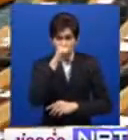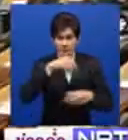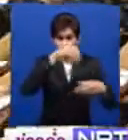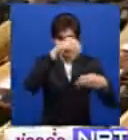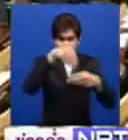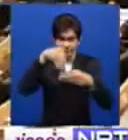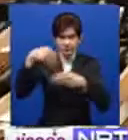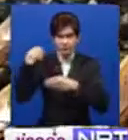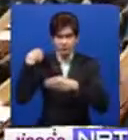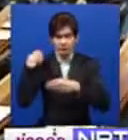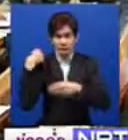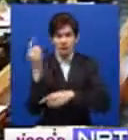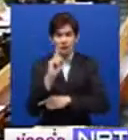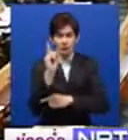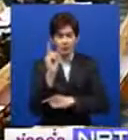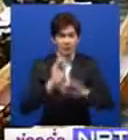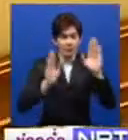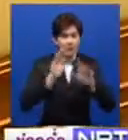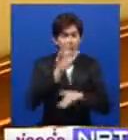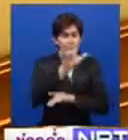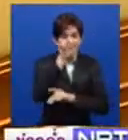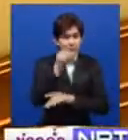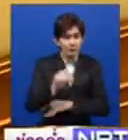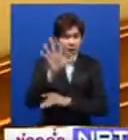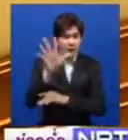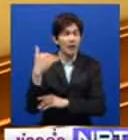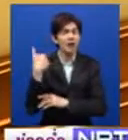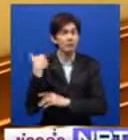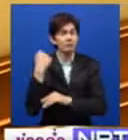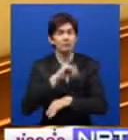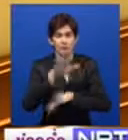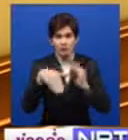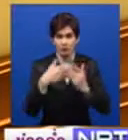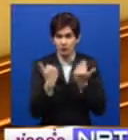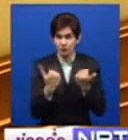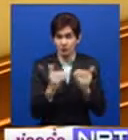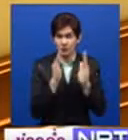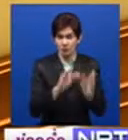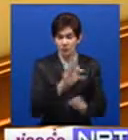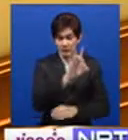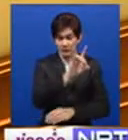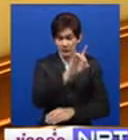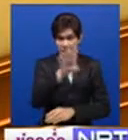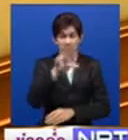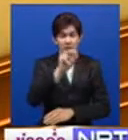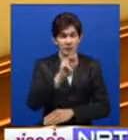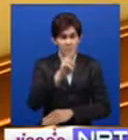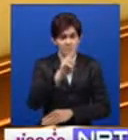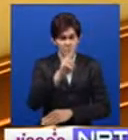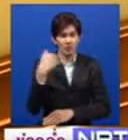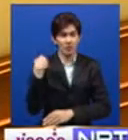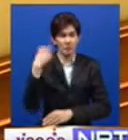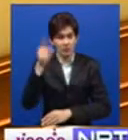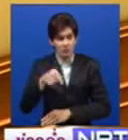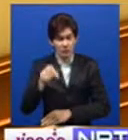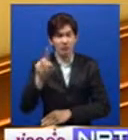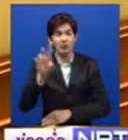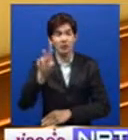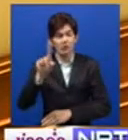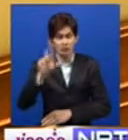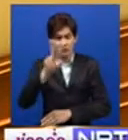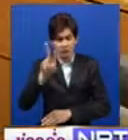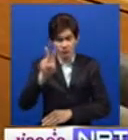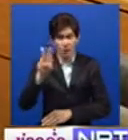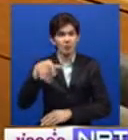คะแนนซึ่งต้องใช้เสียง 3ใน 5ของสมาชิกที่มีอยู่คือ 132เสียงใน 220เสียงโดย